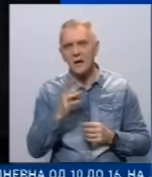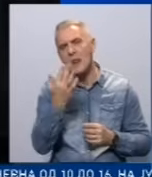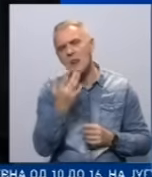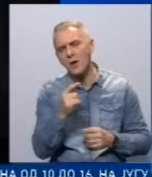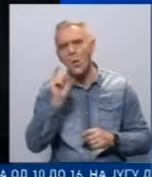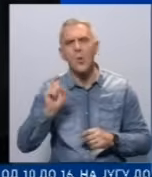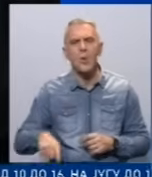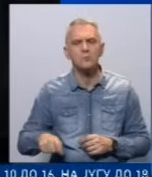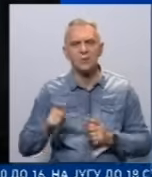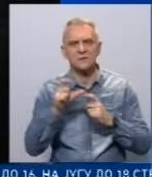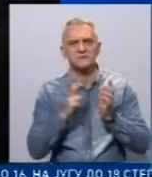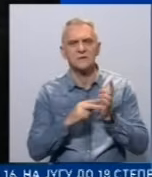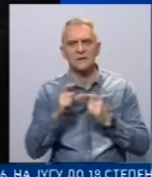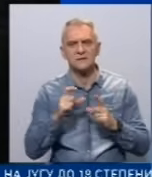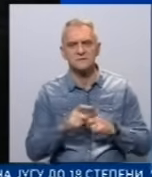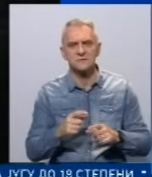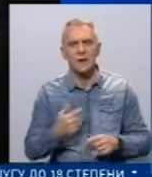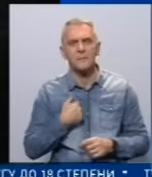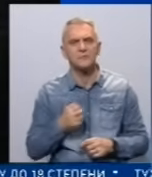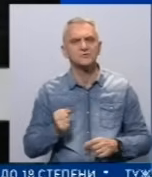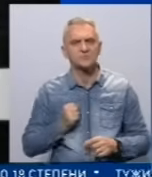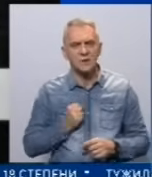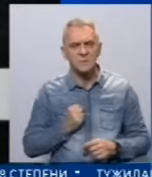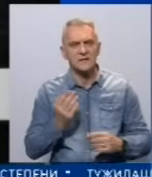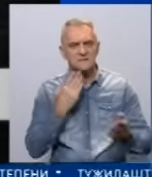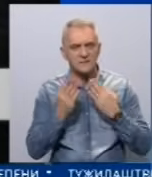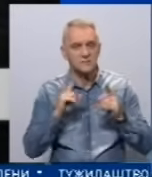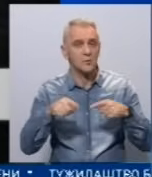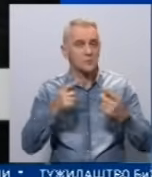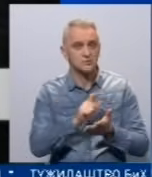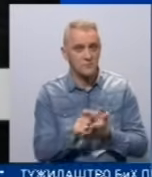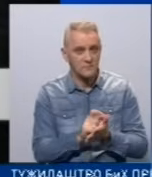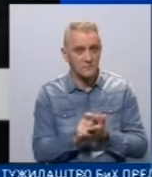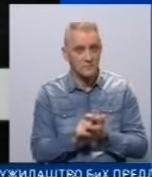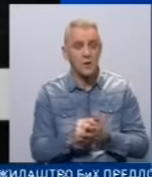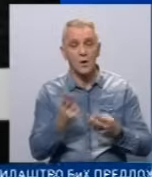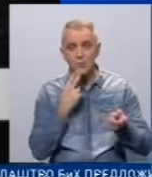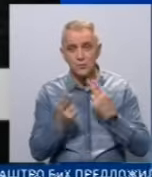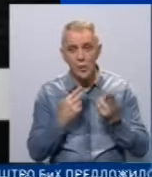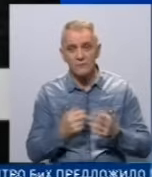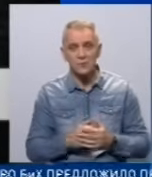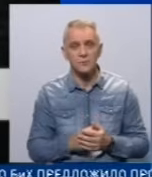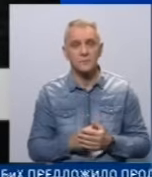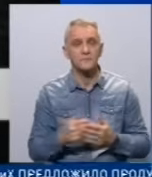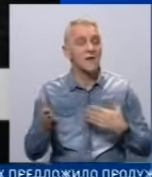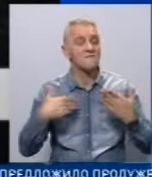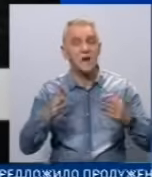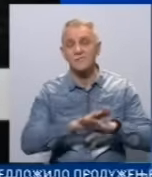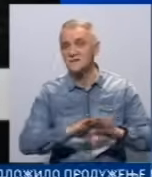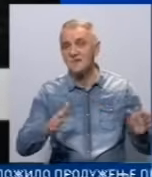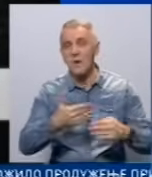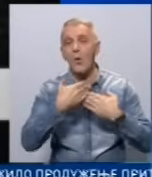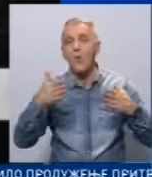nekoliko odbornika SNSD-a. Mi ćemo imati naravno sastanke i u narednom periodu, dogovore, vrata su svima otvorena kako